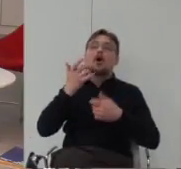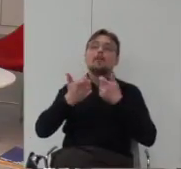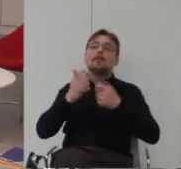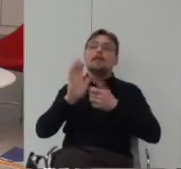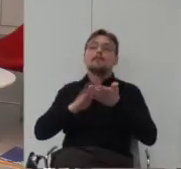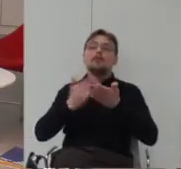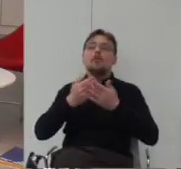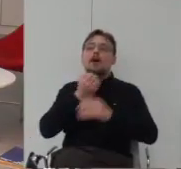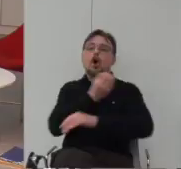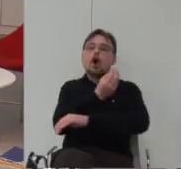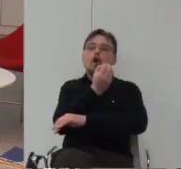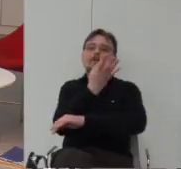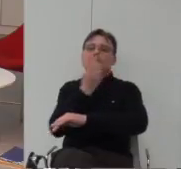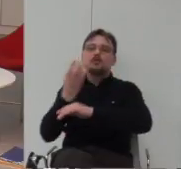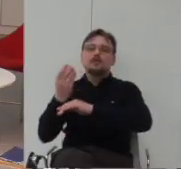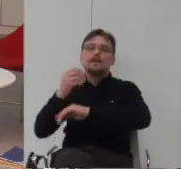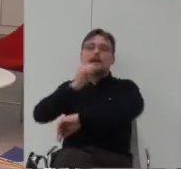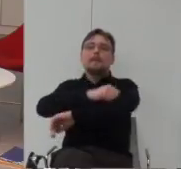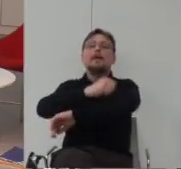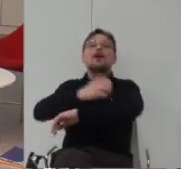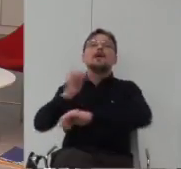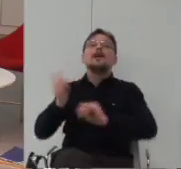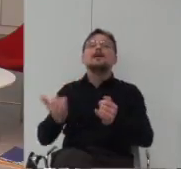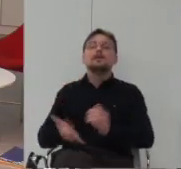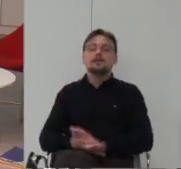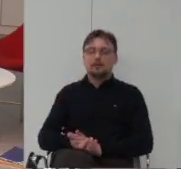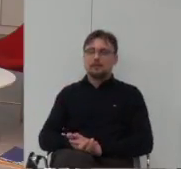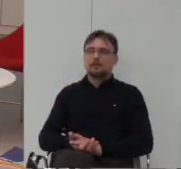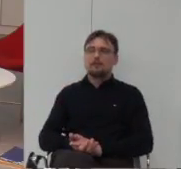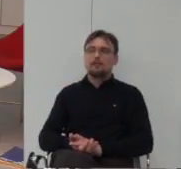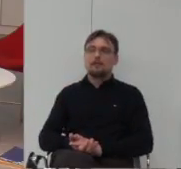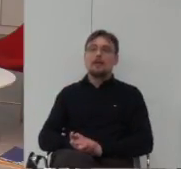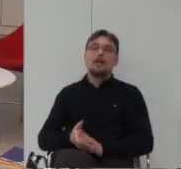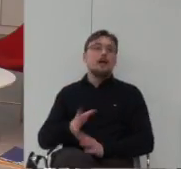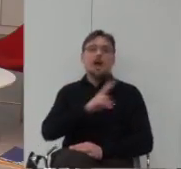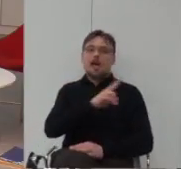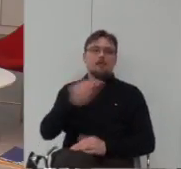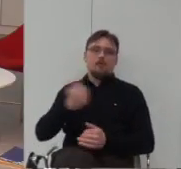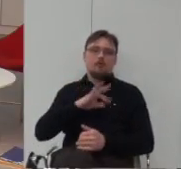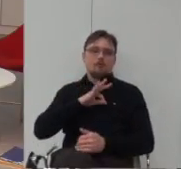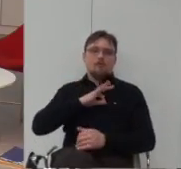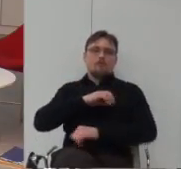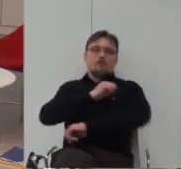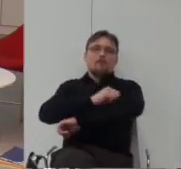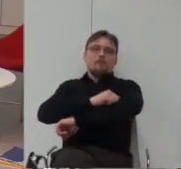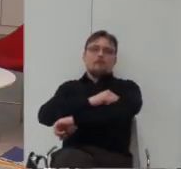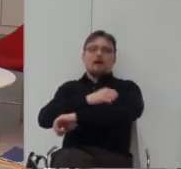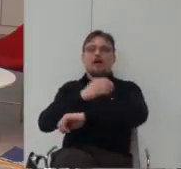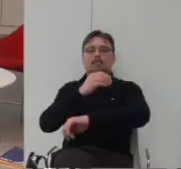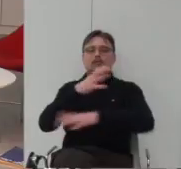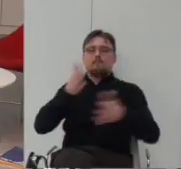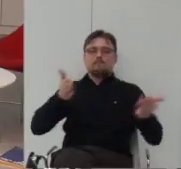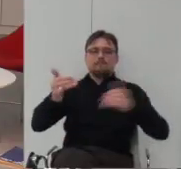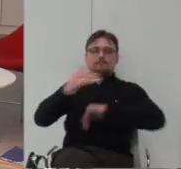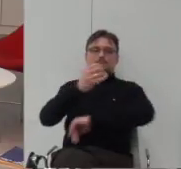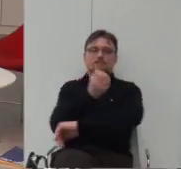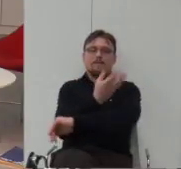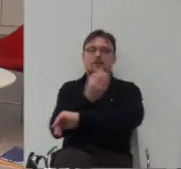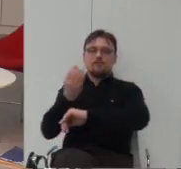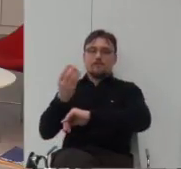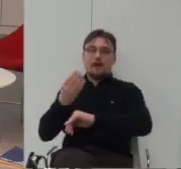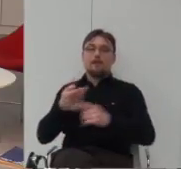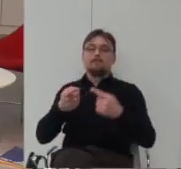A tak. No to zazielenić swój balkon każdy może. Chyba przed wojną